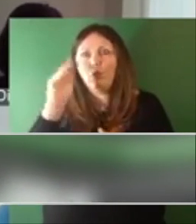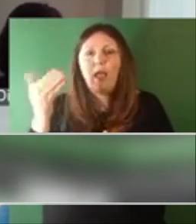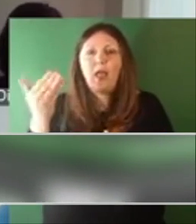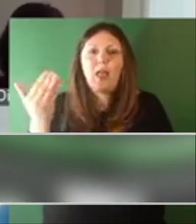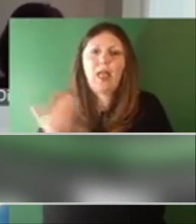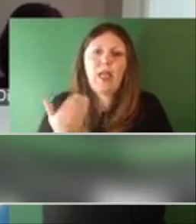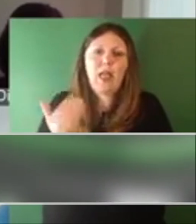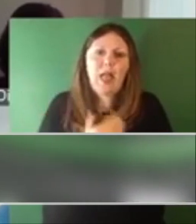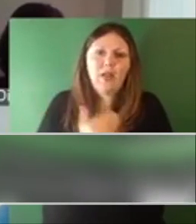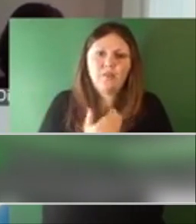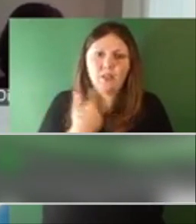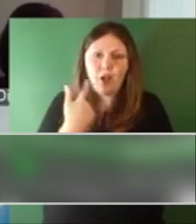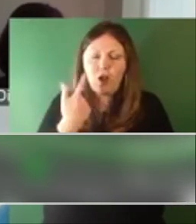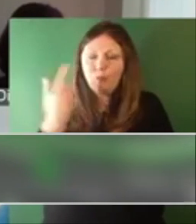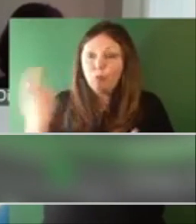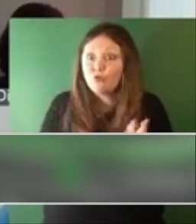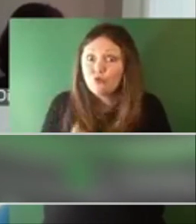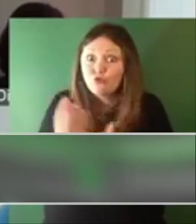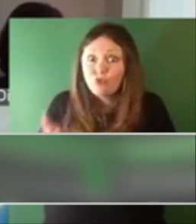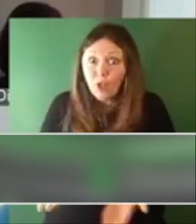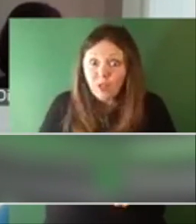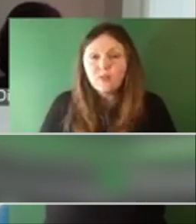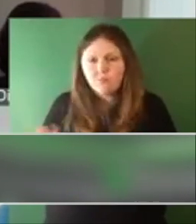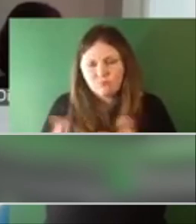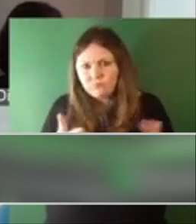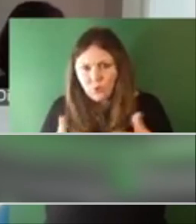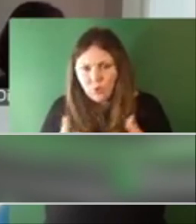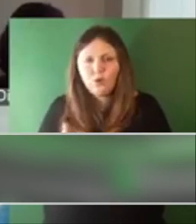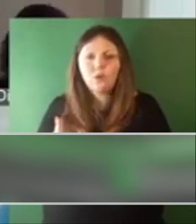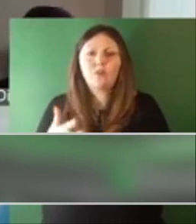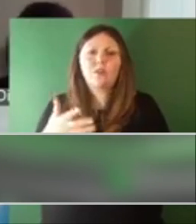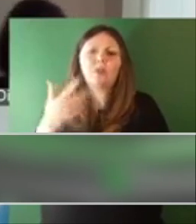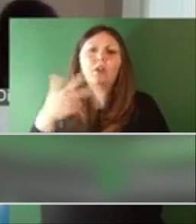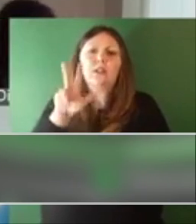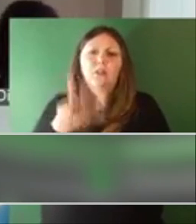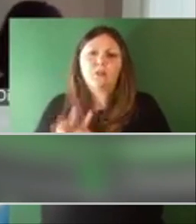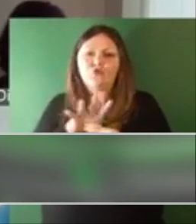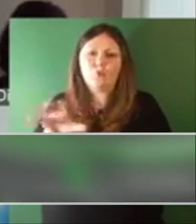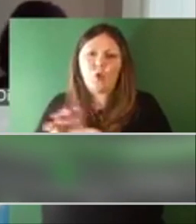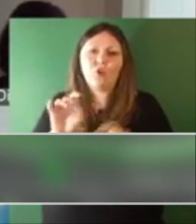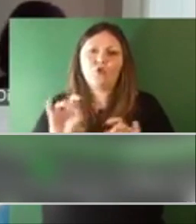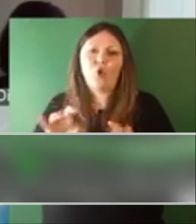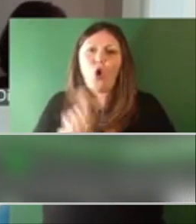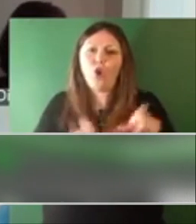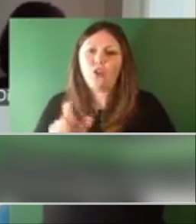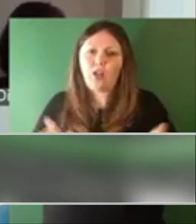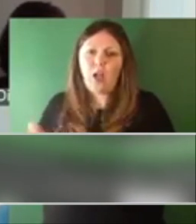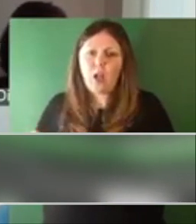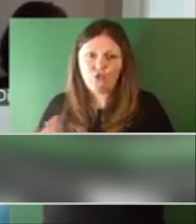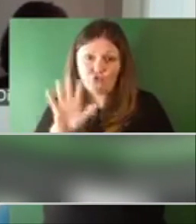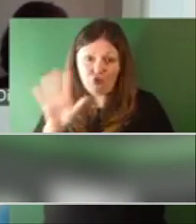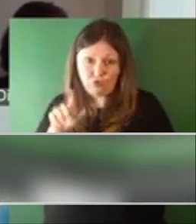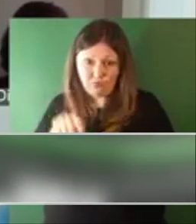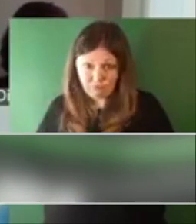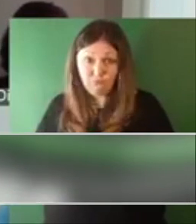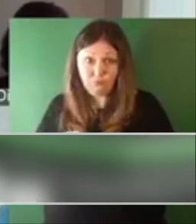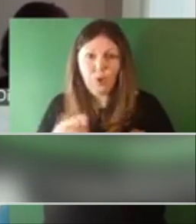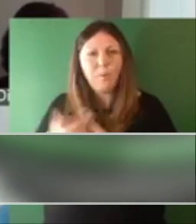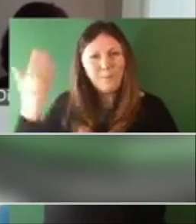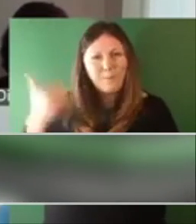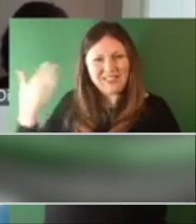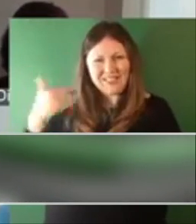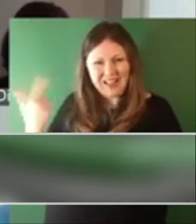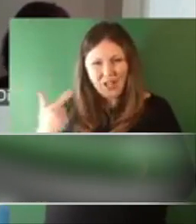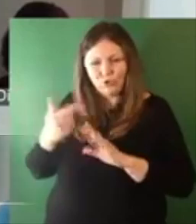la Regione Puglia ha varato alcune misure economiche che integreranno i provvedimenti già attuati dal governo nazionale. Tra queste, il